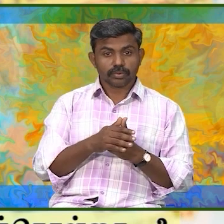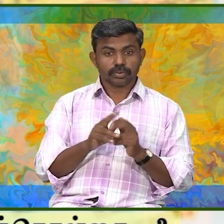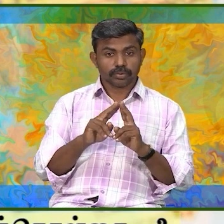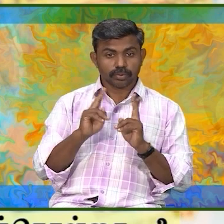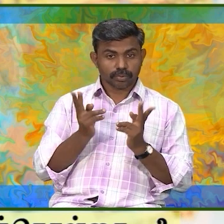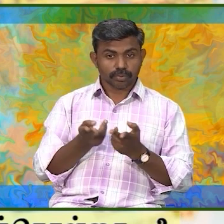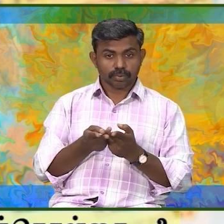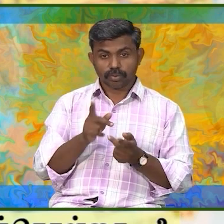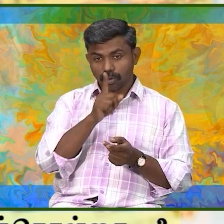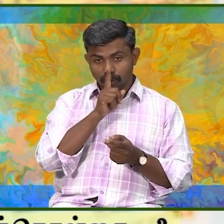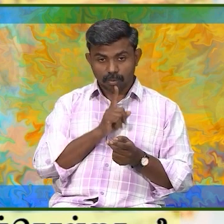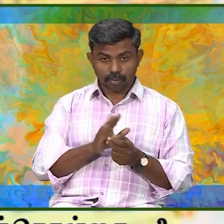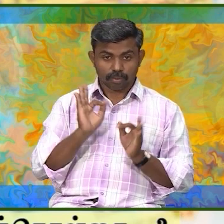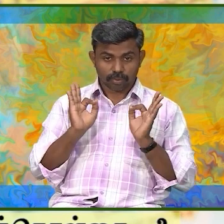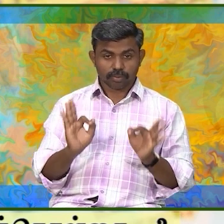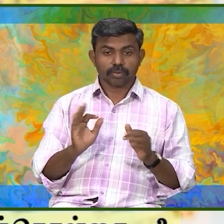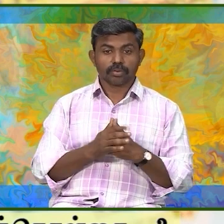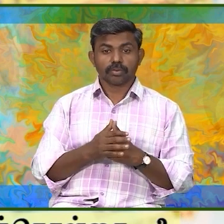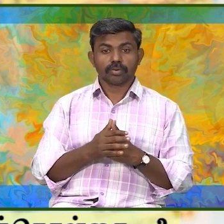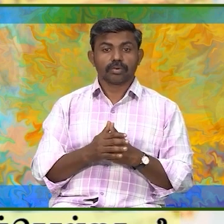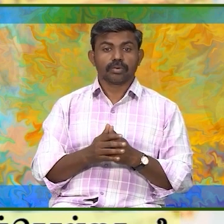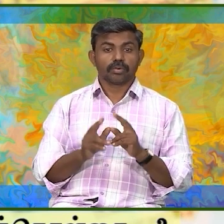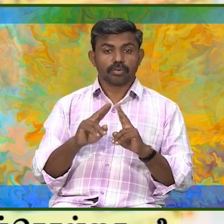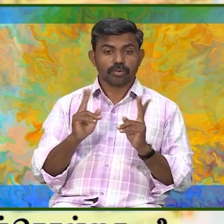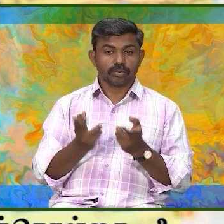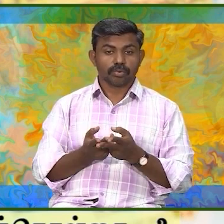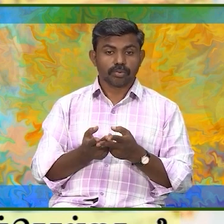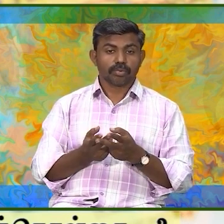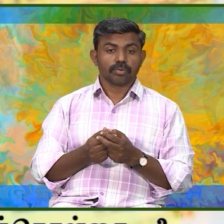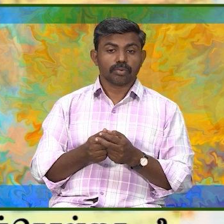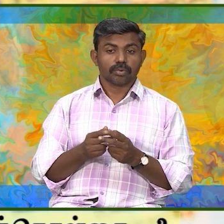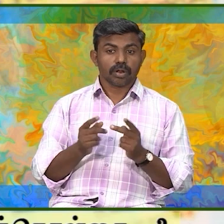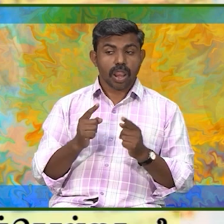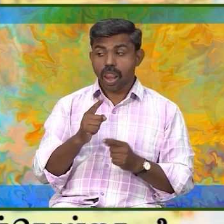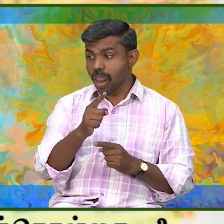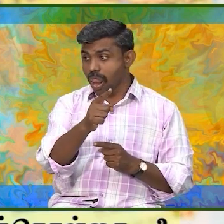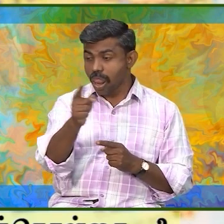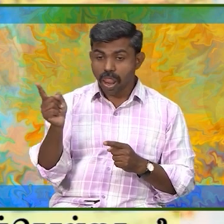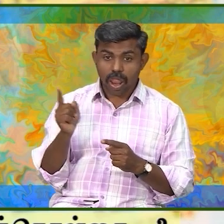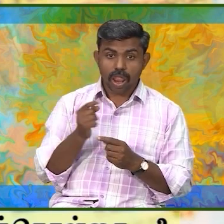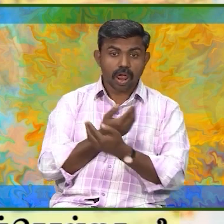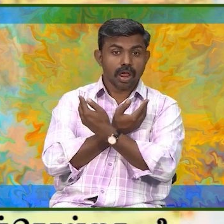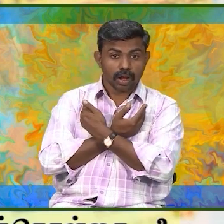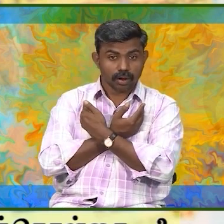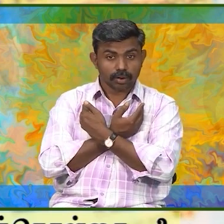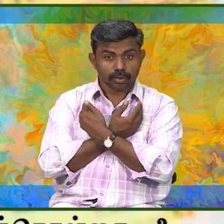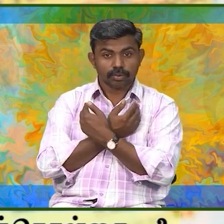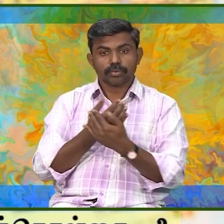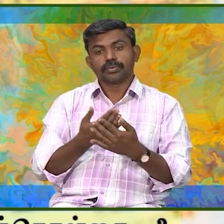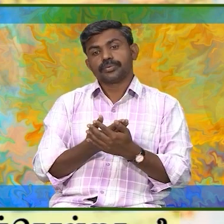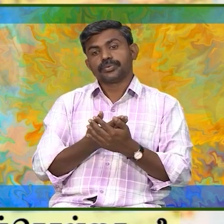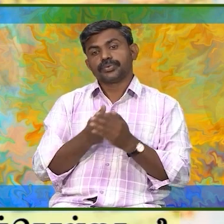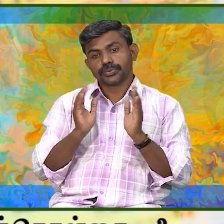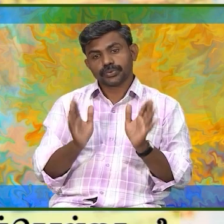உலகம் அமைதியாக இருந்தால்தான் உலகத்தில் உள்ள எல்லா மக்களும் அன்போடும் அரவணைப்போடும்